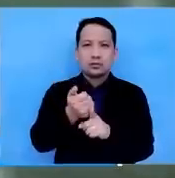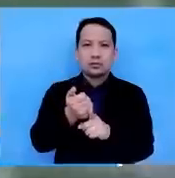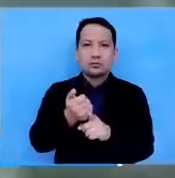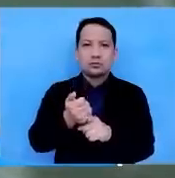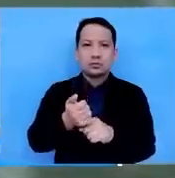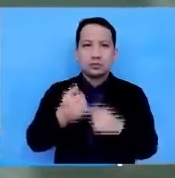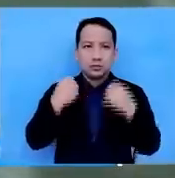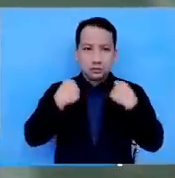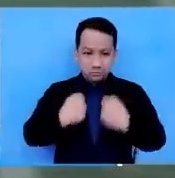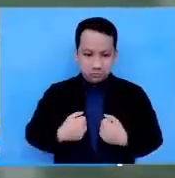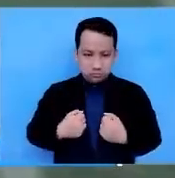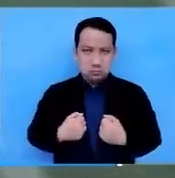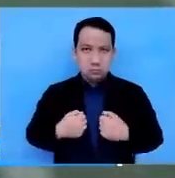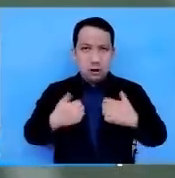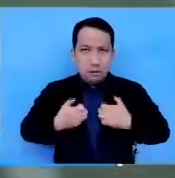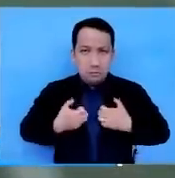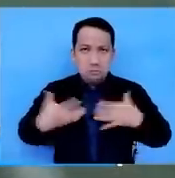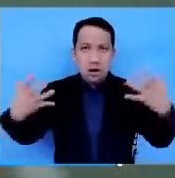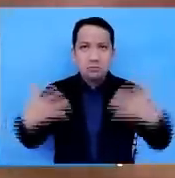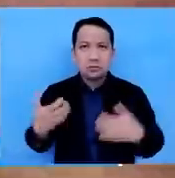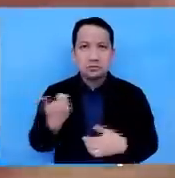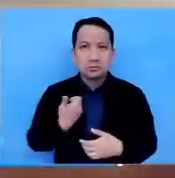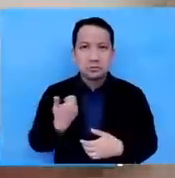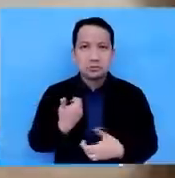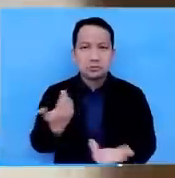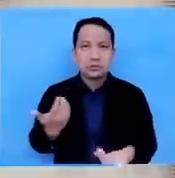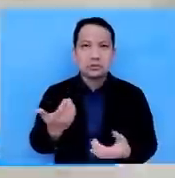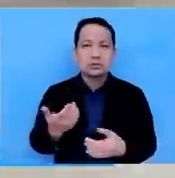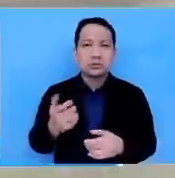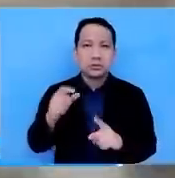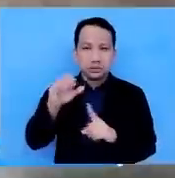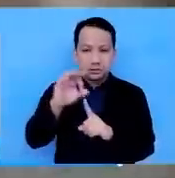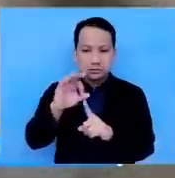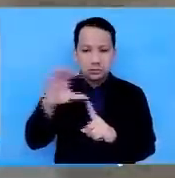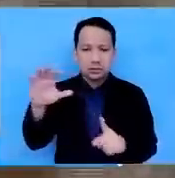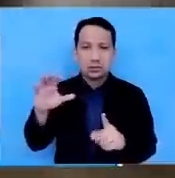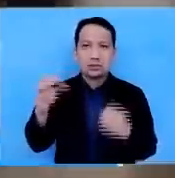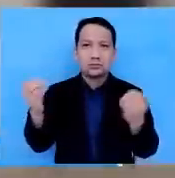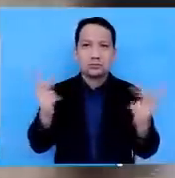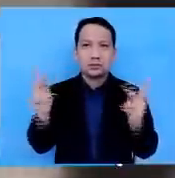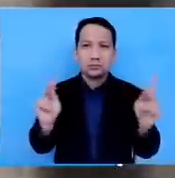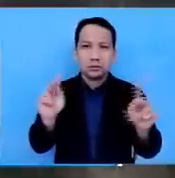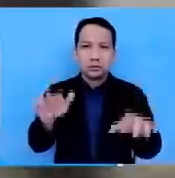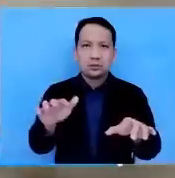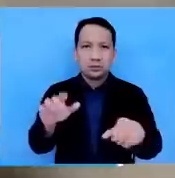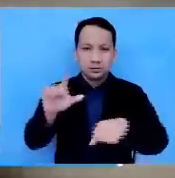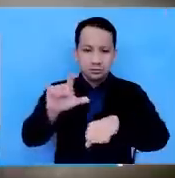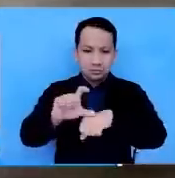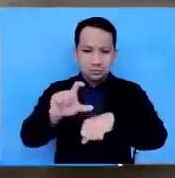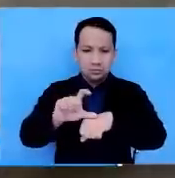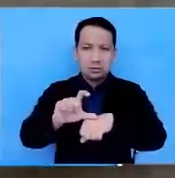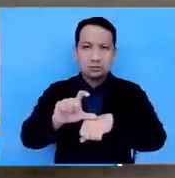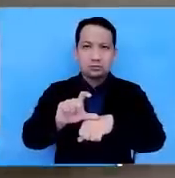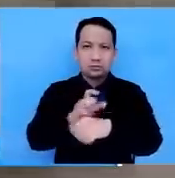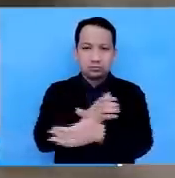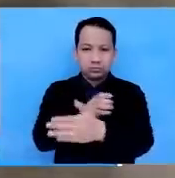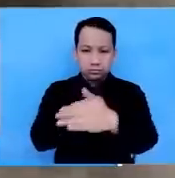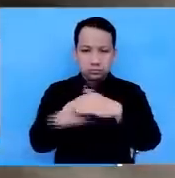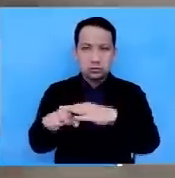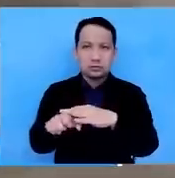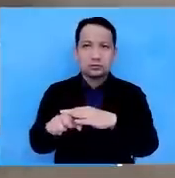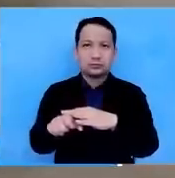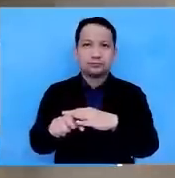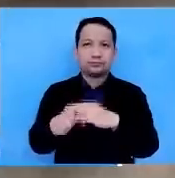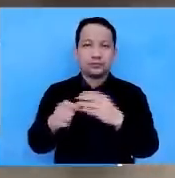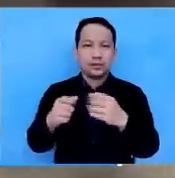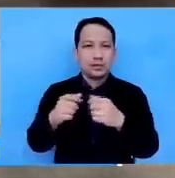sa Peshawar, Pakistan. Nasa loob ng isang mataong mosque ang mga biktima nang pumasok ang suspect at pinasabog